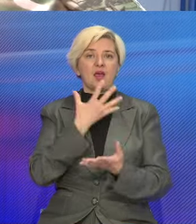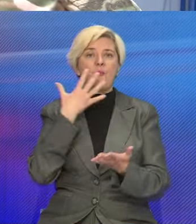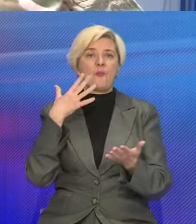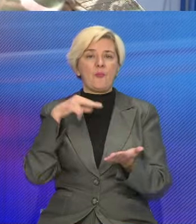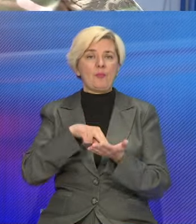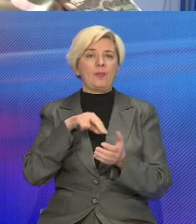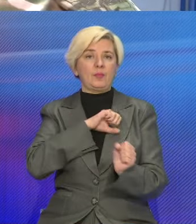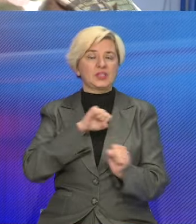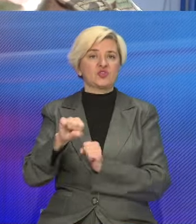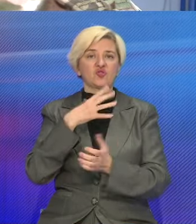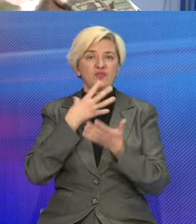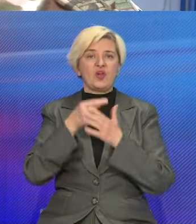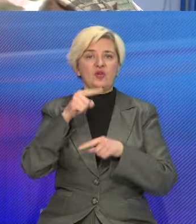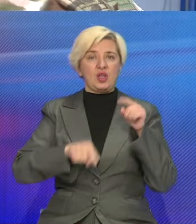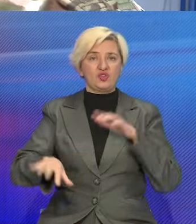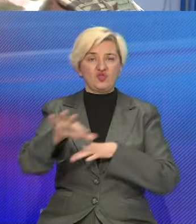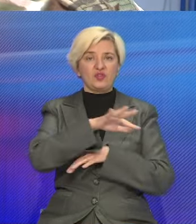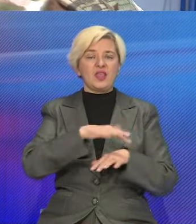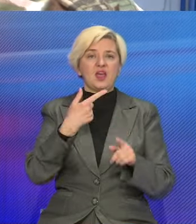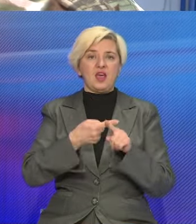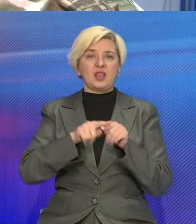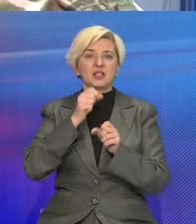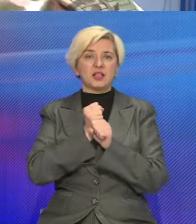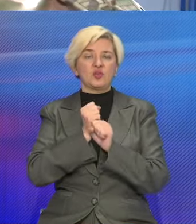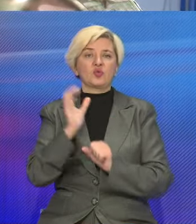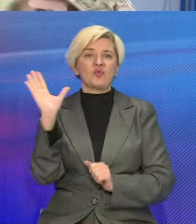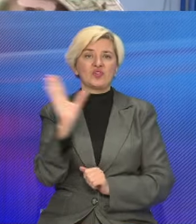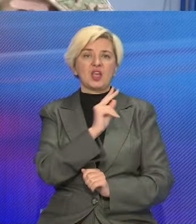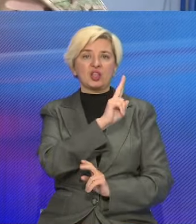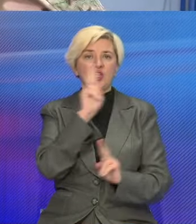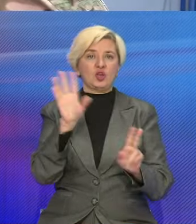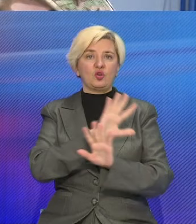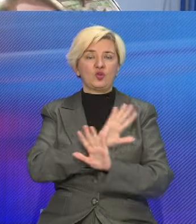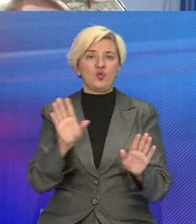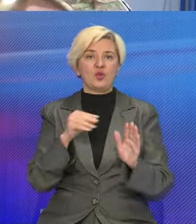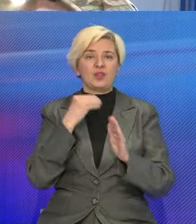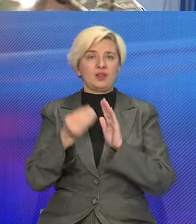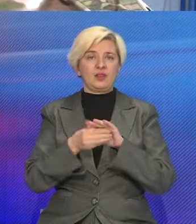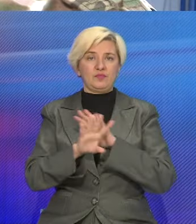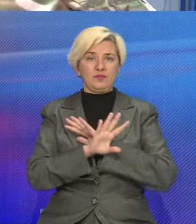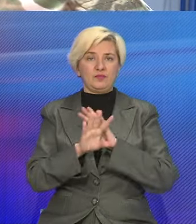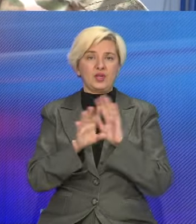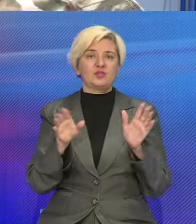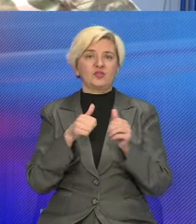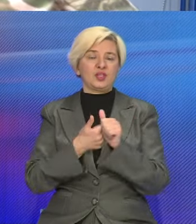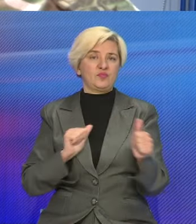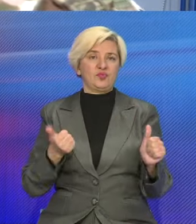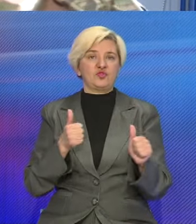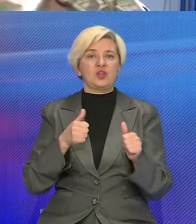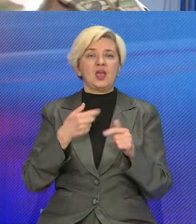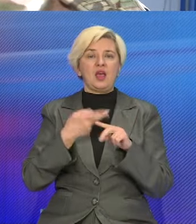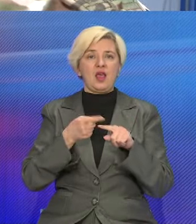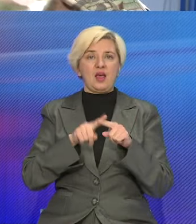за свою границу, за своє отечество, це зделають все, ніхто не заслоніться другими спеціальними об'язанностями. Це демонстрація руководітелі